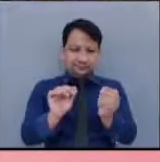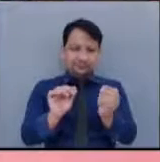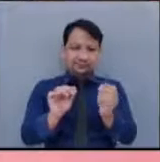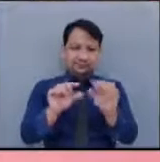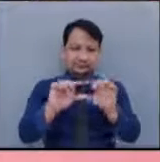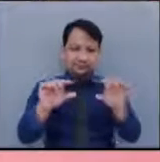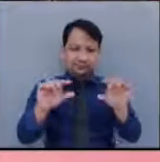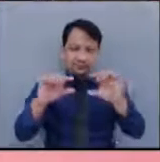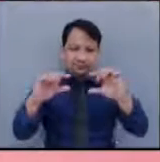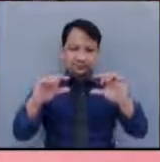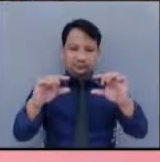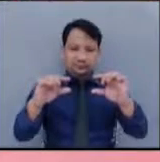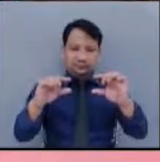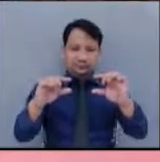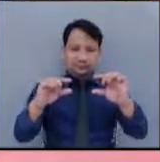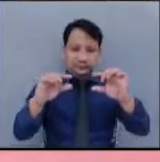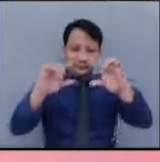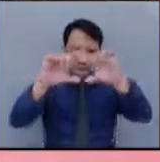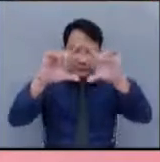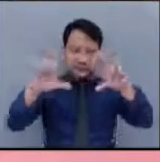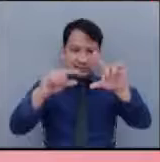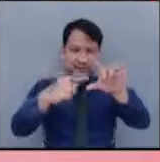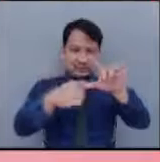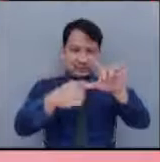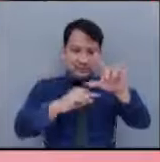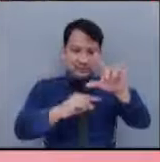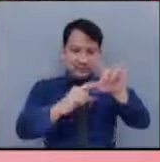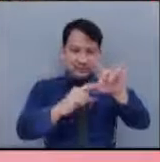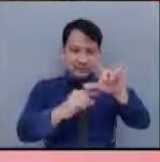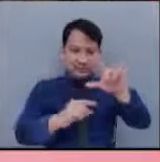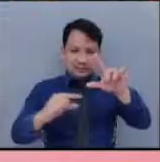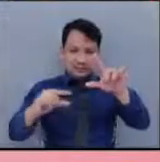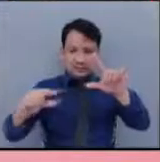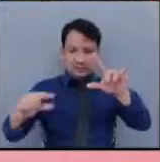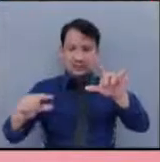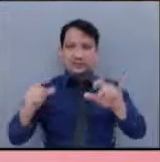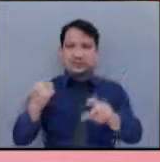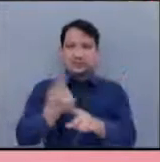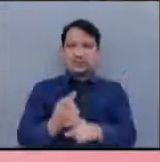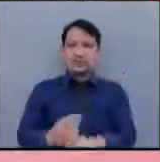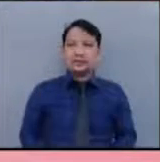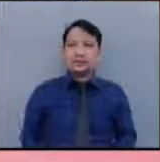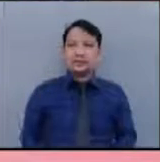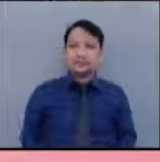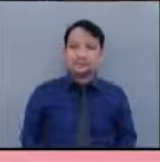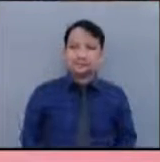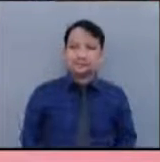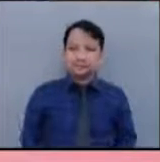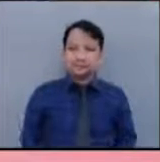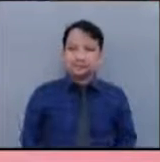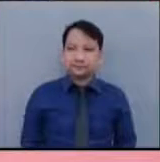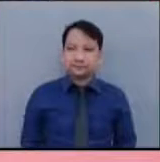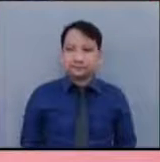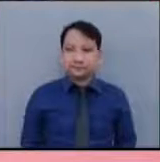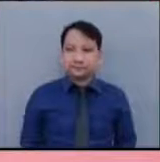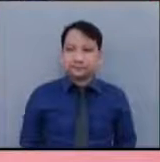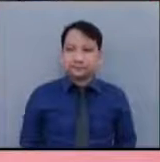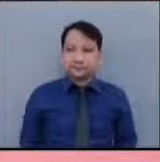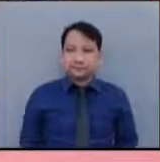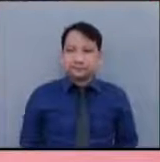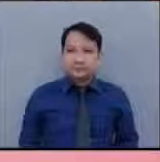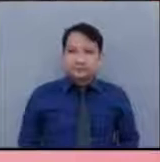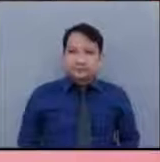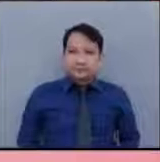gitna. Yun ang guide mo kung tama yung ginawa. Yan, oo. Medyo diin-diinan nyo lang ang pagtutupi, mga ka-RSP. Step 6.